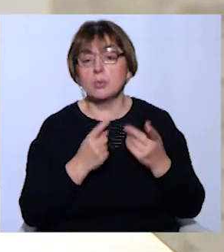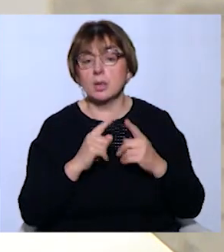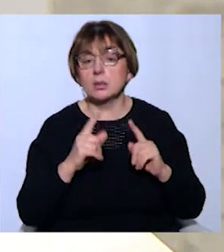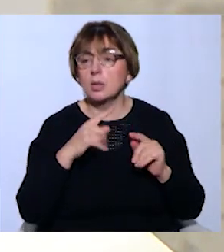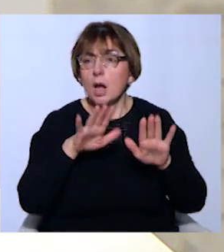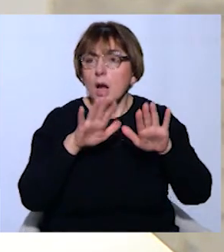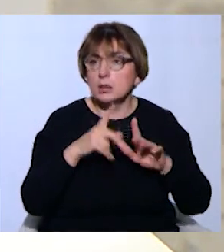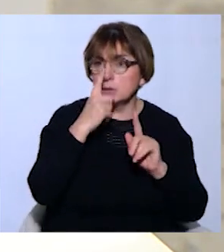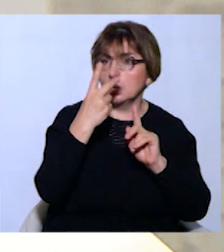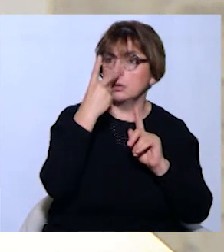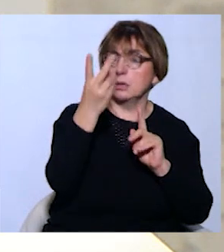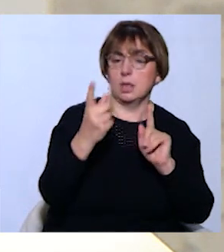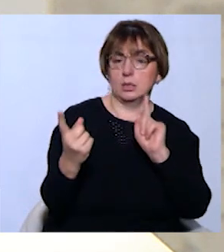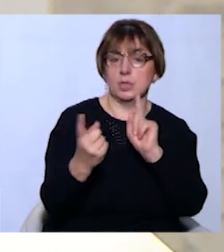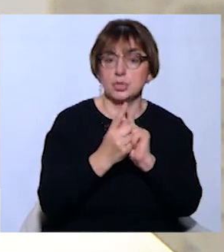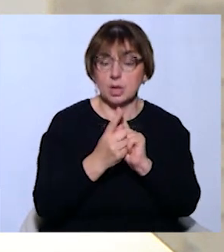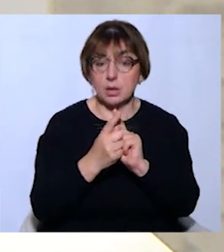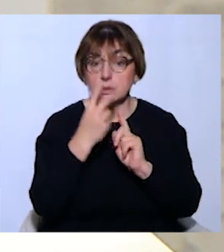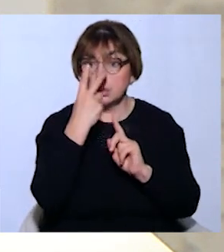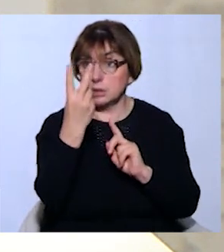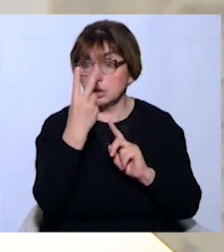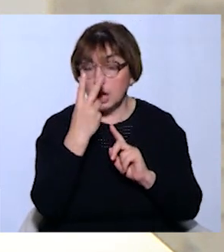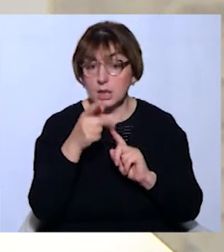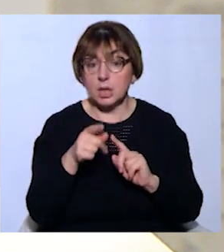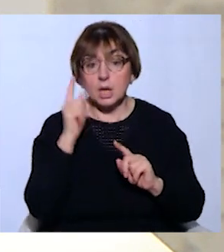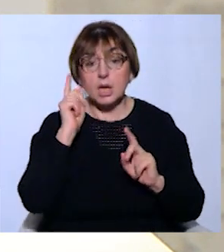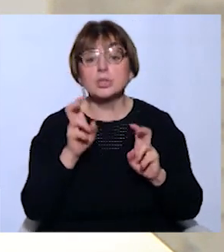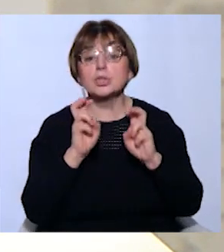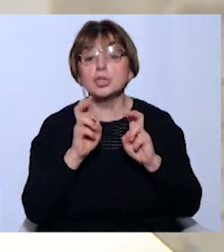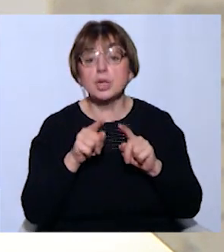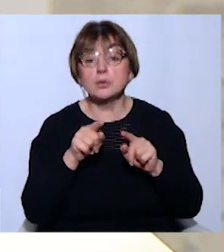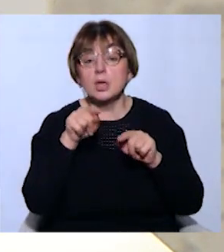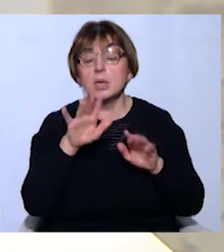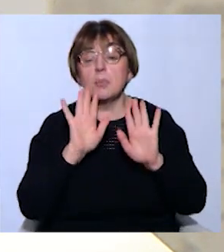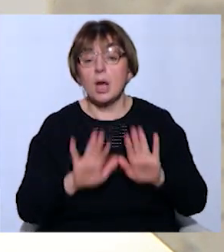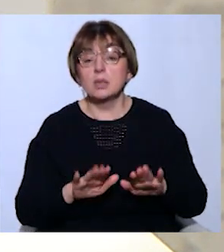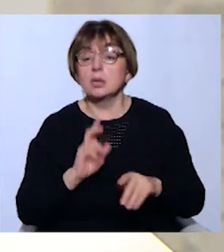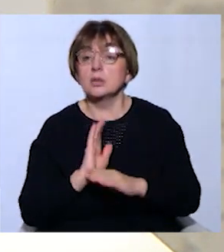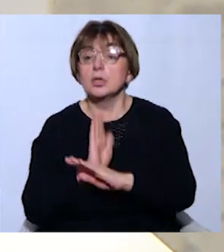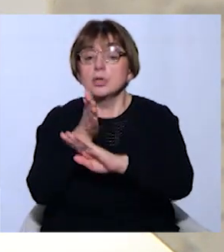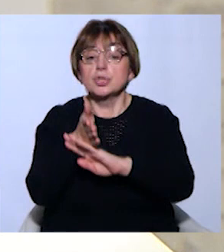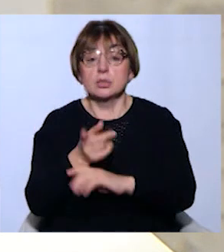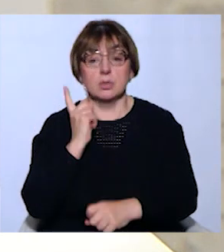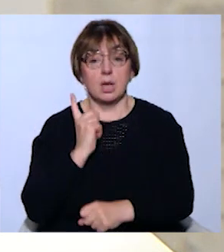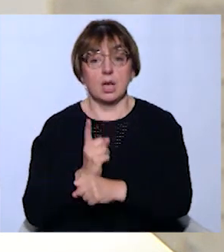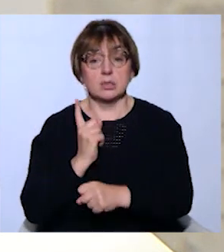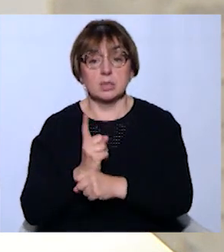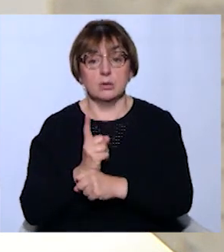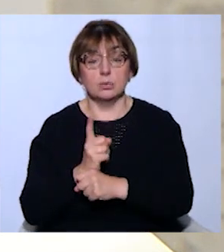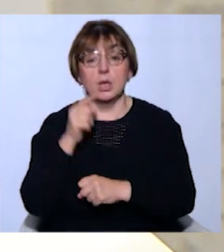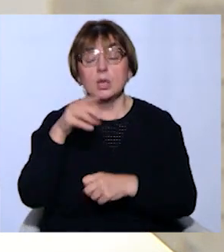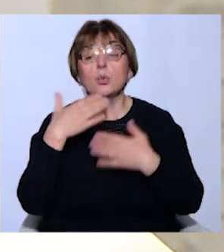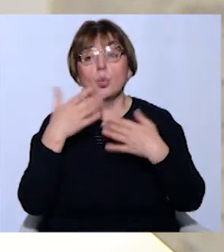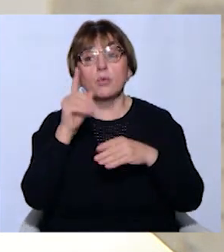რომელიმე ტერიტორიაზეა რაღაც ფირნიშის სახით გამოსახული, ეს ნიშნავს, რომ იმ ტერიტორიაზე შესვლა არ არის სასურველი, რადგან